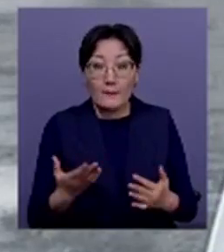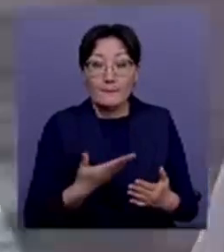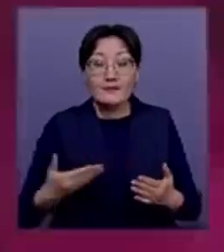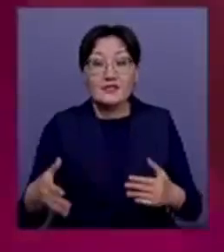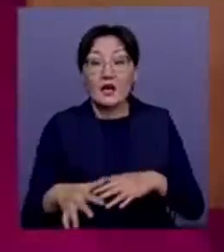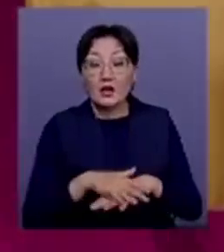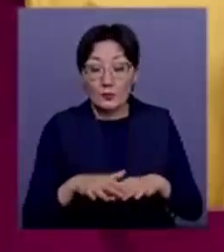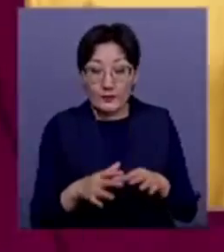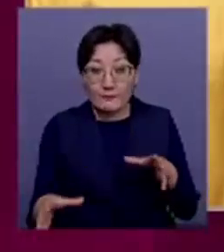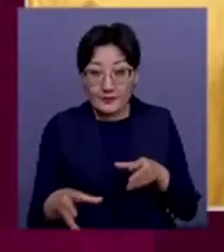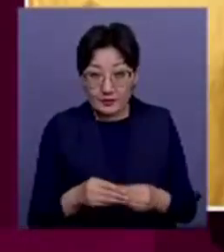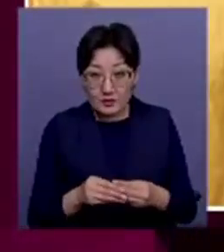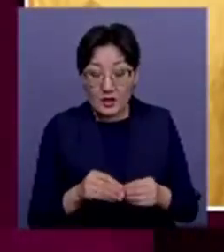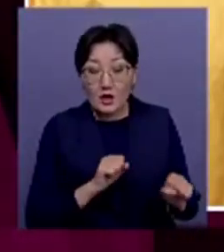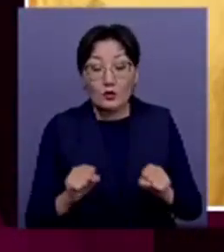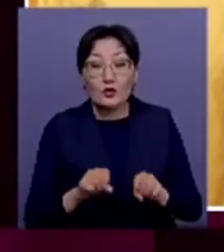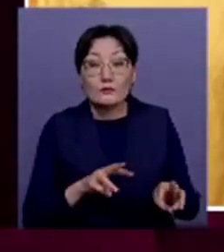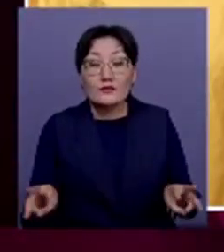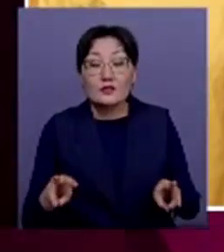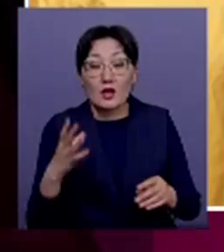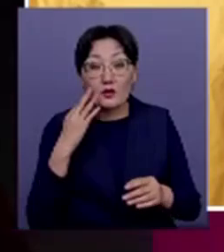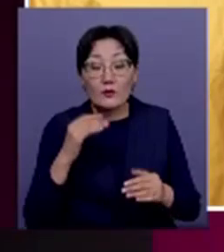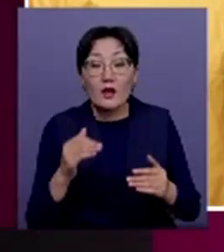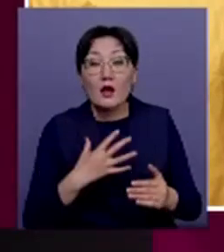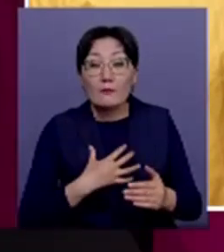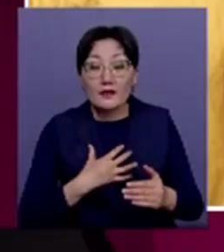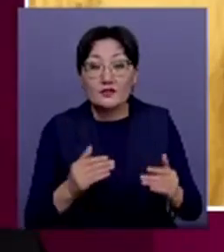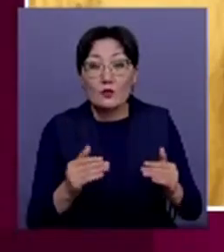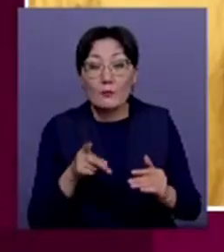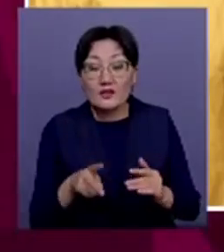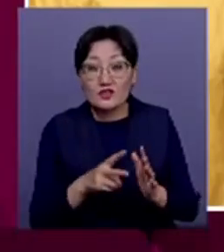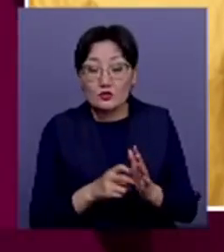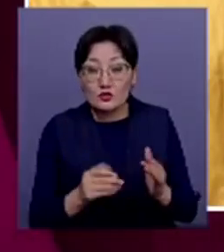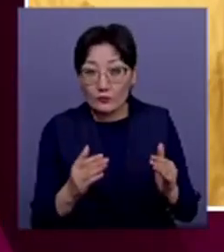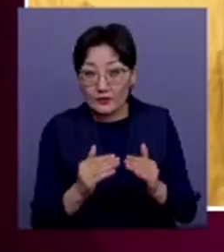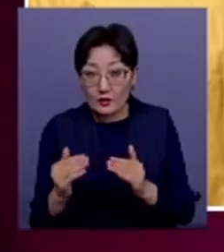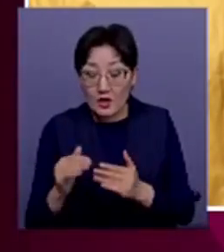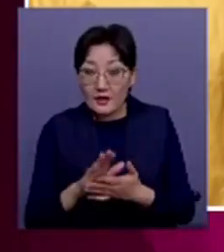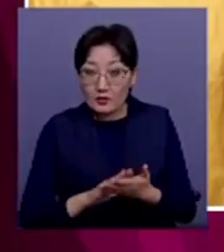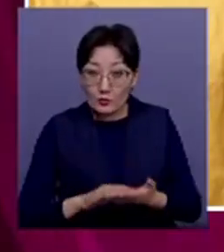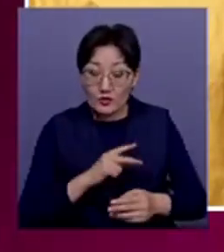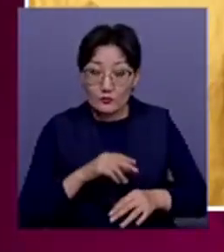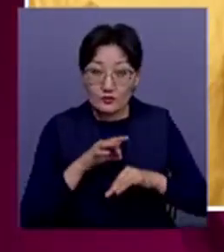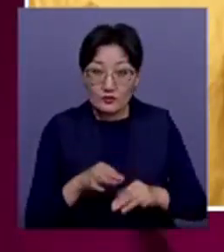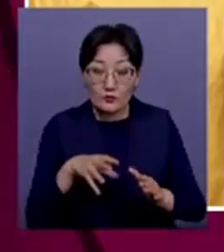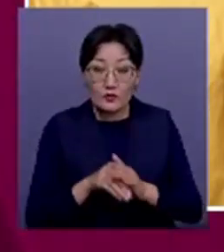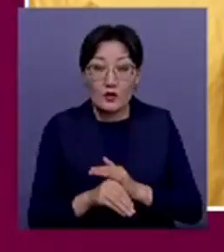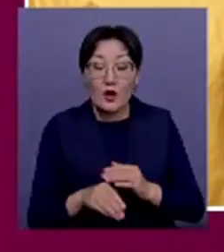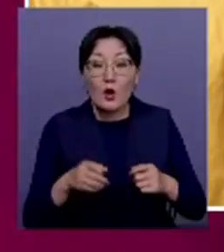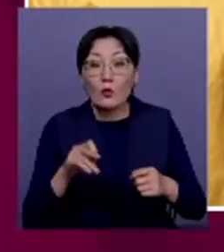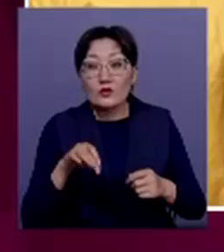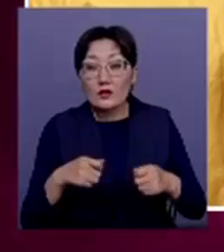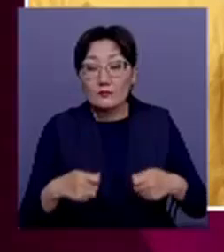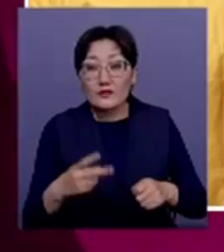халықпен біргеміз. Айта кетейік, Қорғаныс министрлігі Алматыда әлеуметтік маңызы бар 1700-ге жуық нысанға дезинфекция жұмыстарын жасады. Оның қатарында 13 базар,